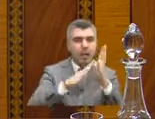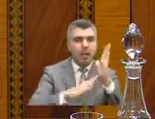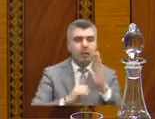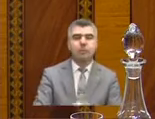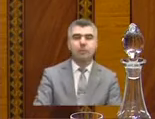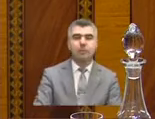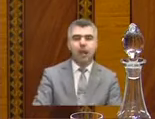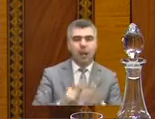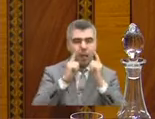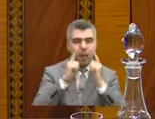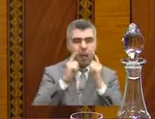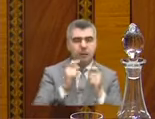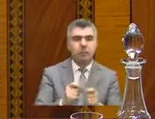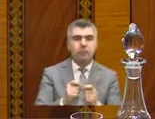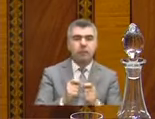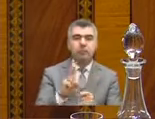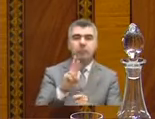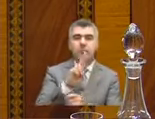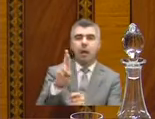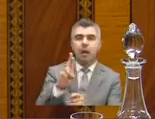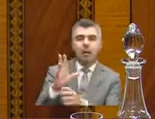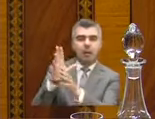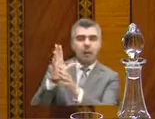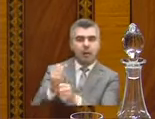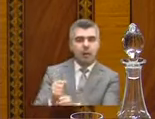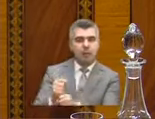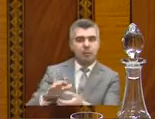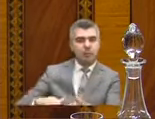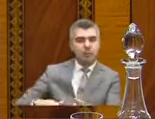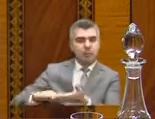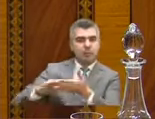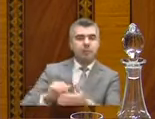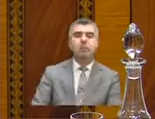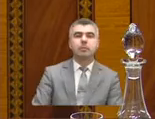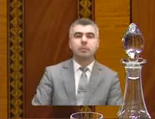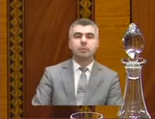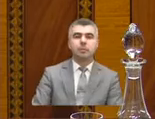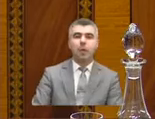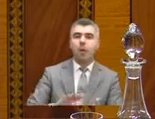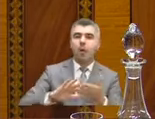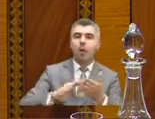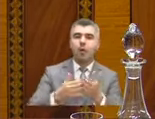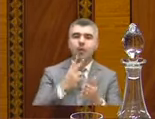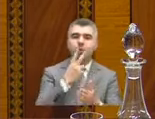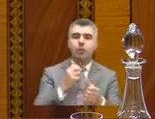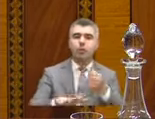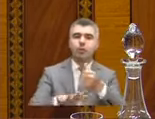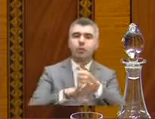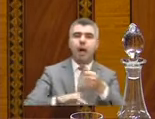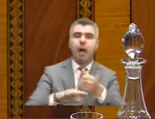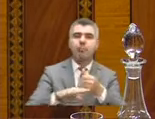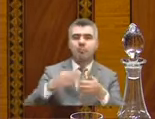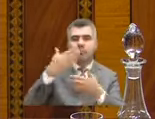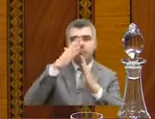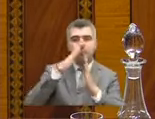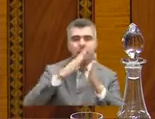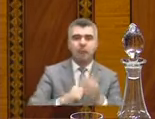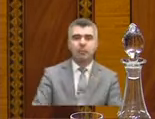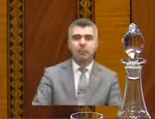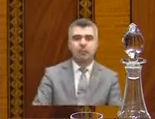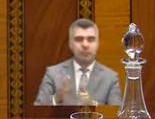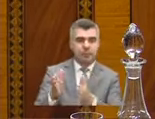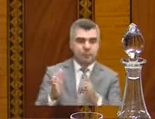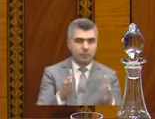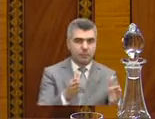للرؤية السديدة لصاحب الجلالة نصره الله ويحقق انتظارات شعبه الوفي. حضرات